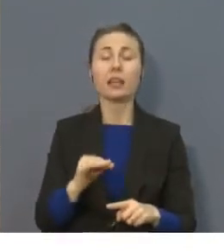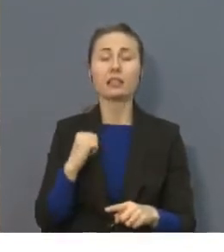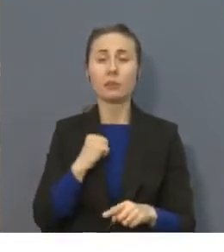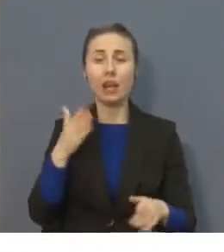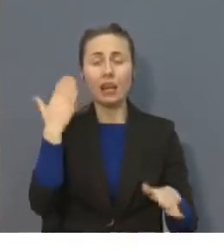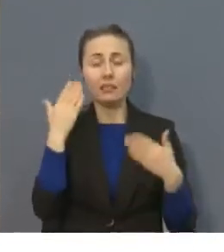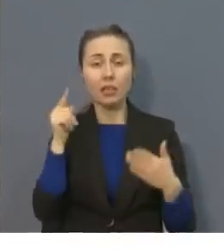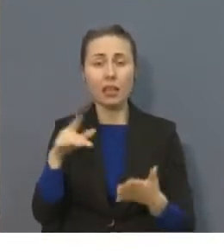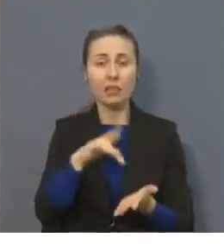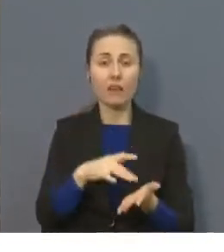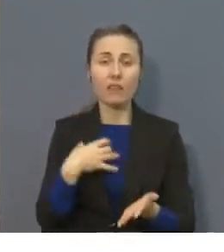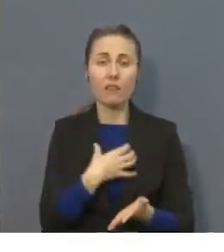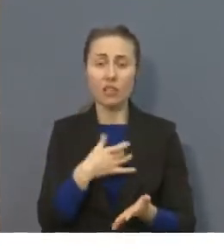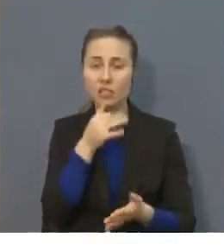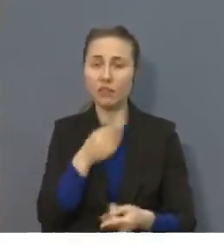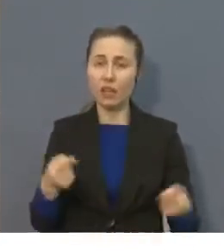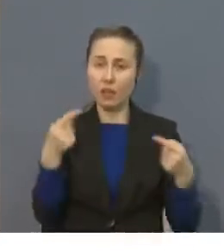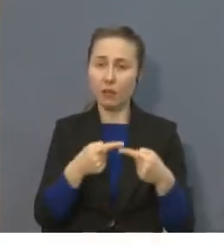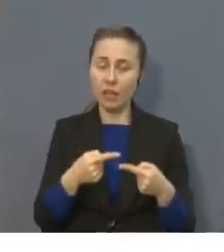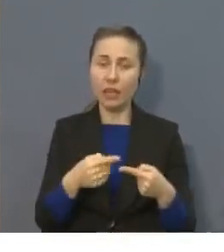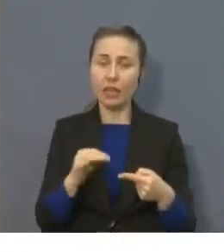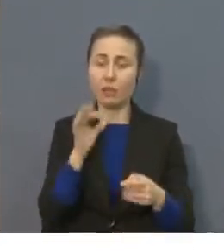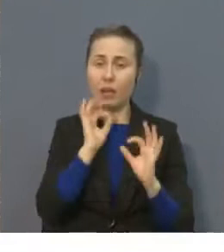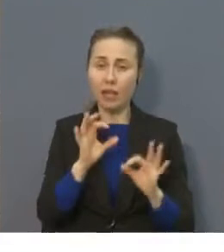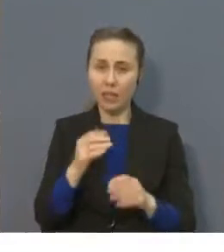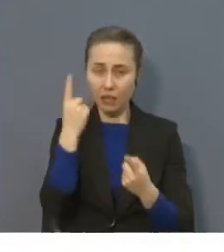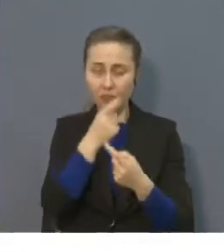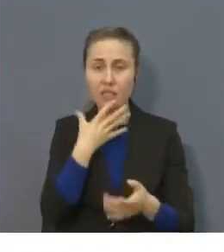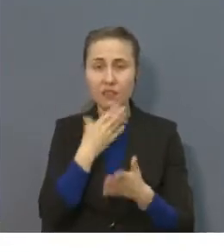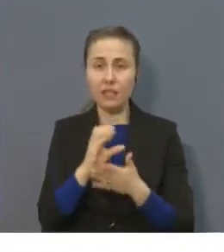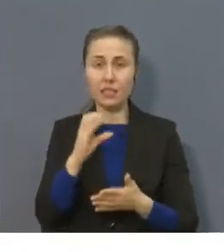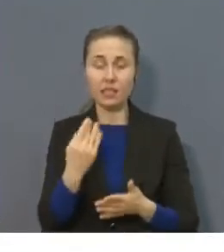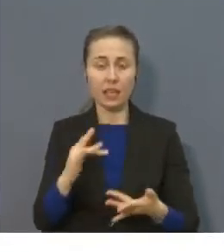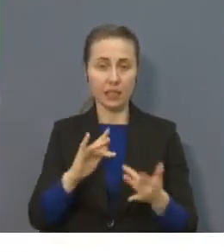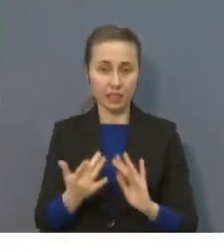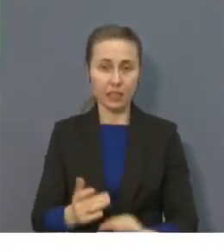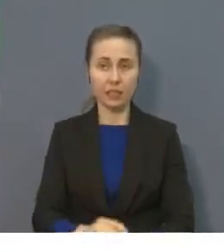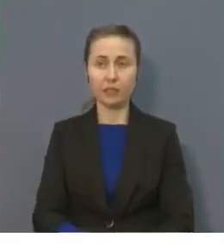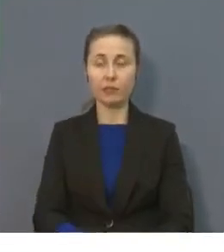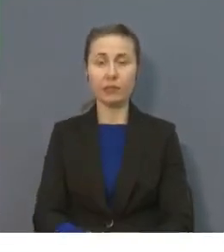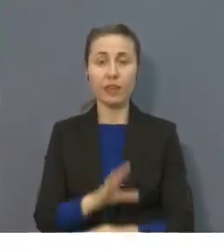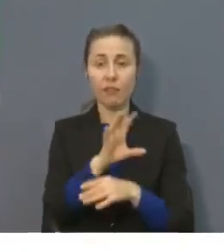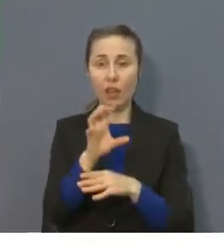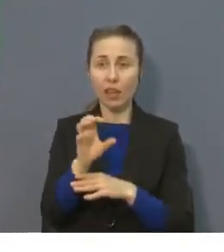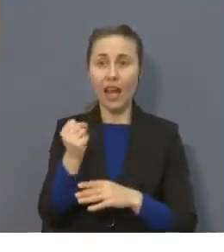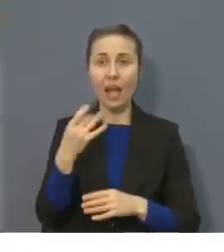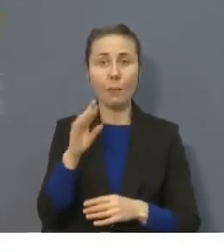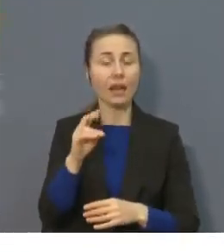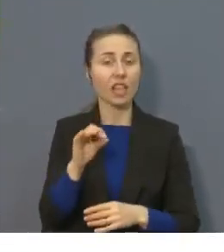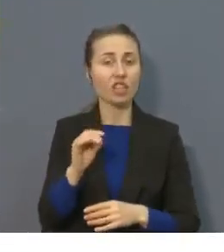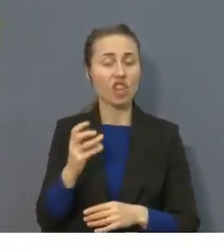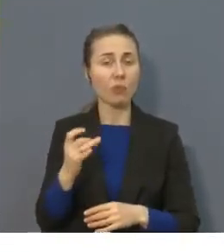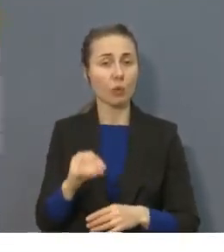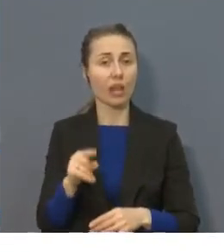уақытында өздерінің әлеуметтік желілерінде ақпарат беріп отыруы маңызды болды. Бас санитар дәрігердің қаулысы жаңарған сайын